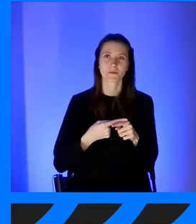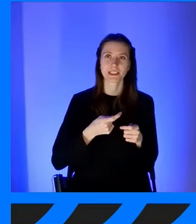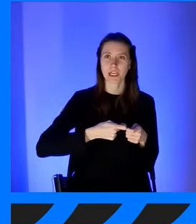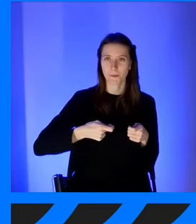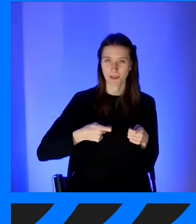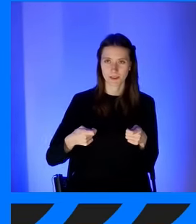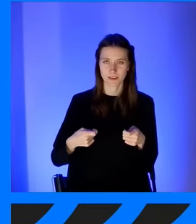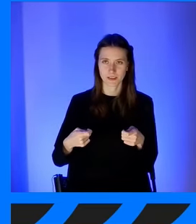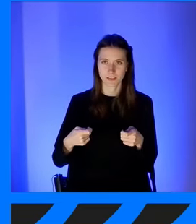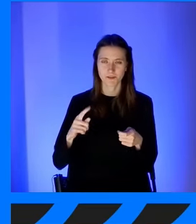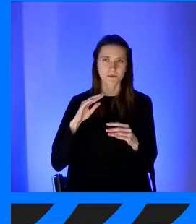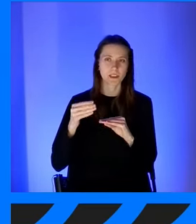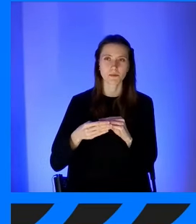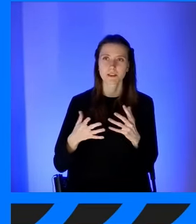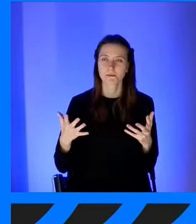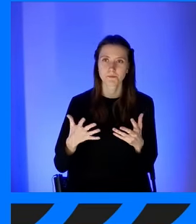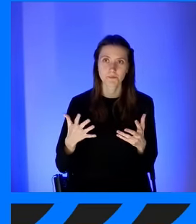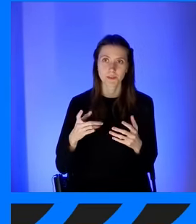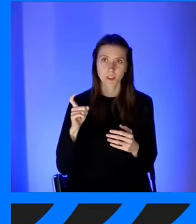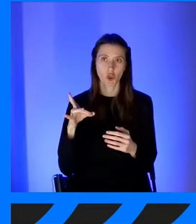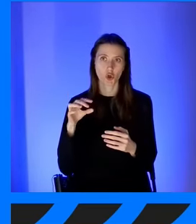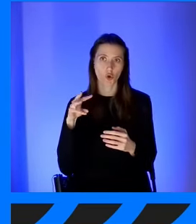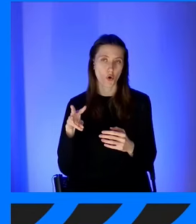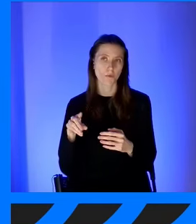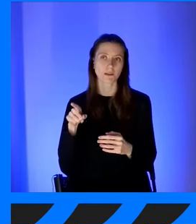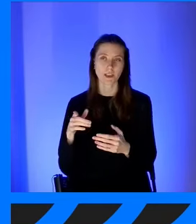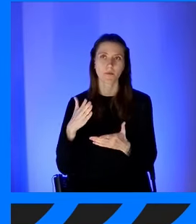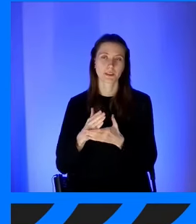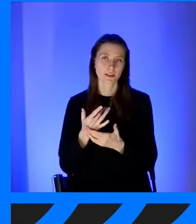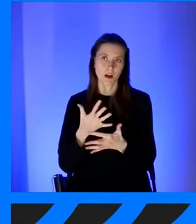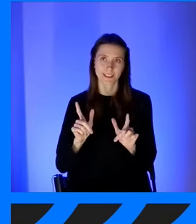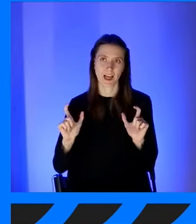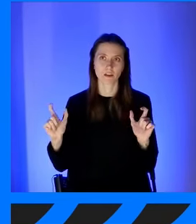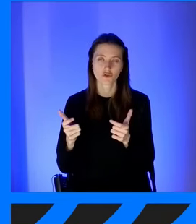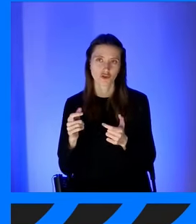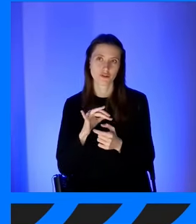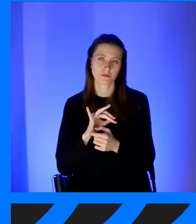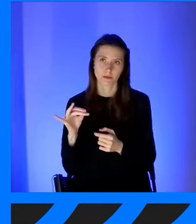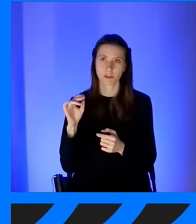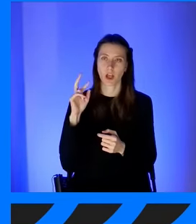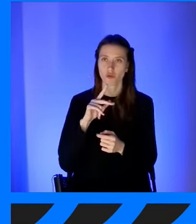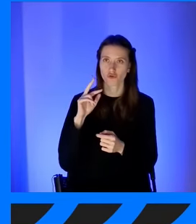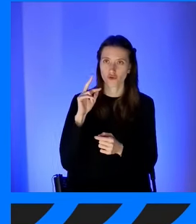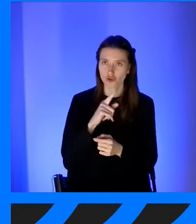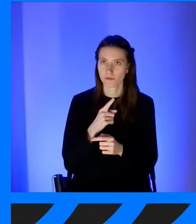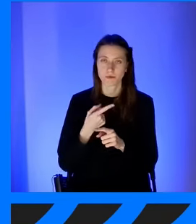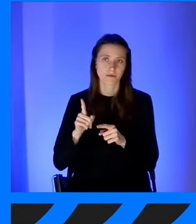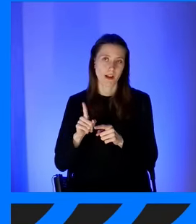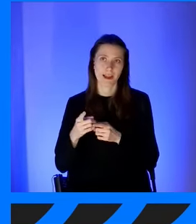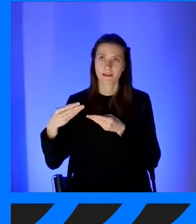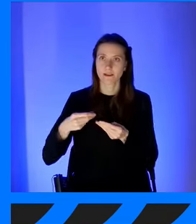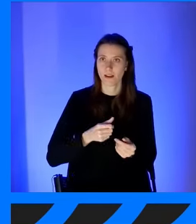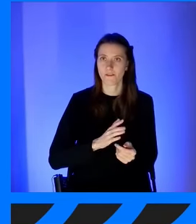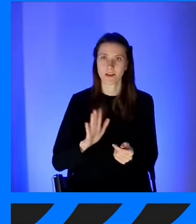что сам Хром имеет какие-то некоторые ограничения и баги. но это не